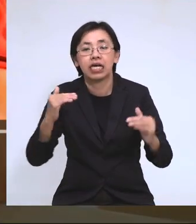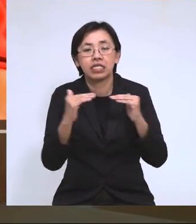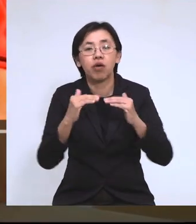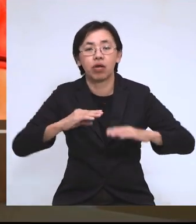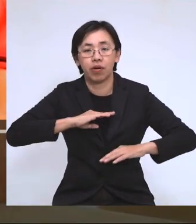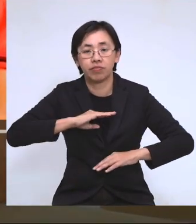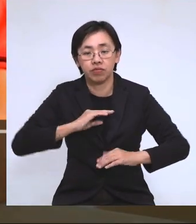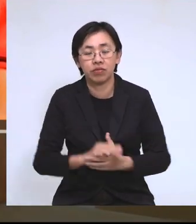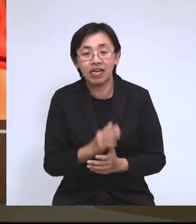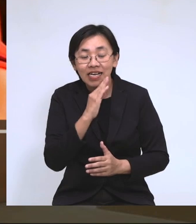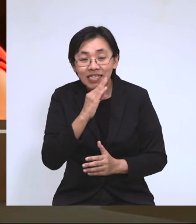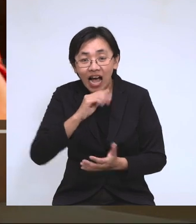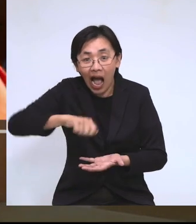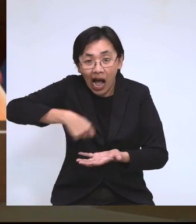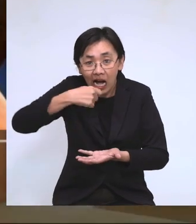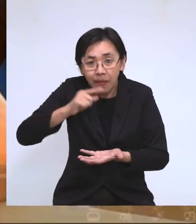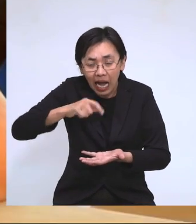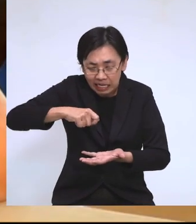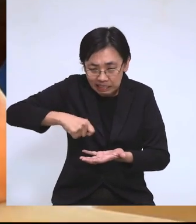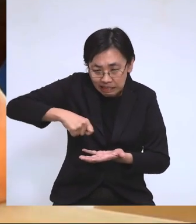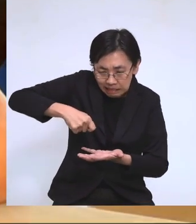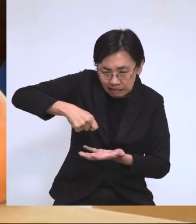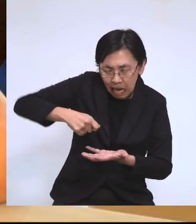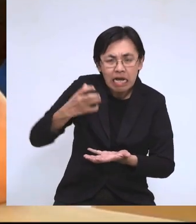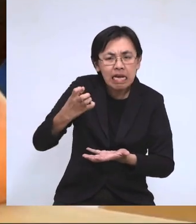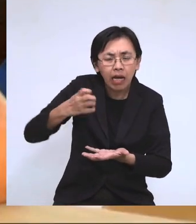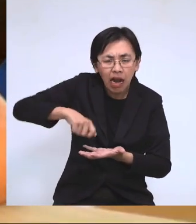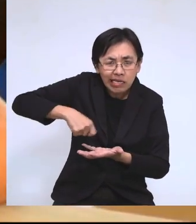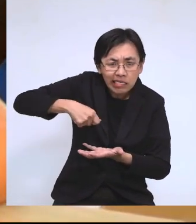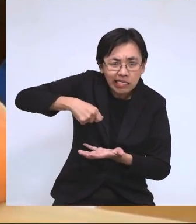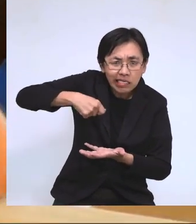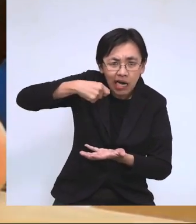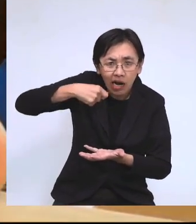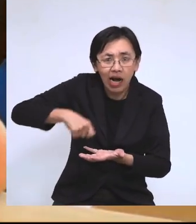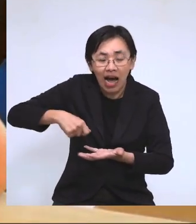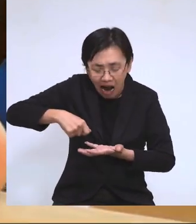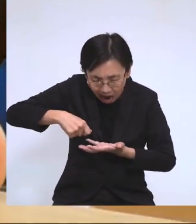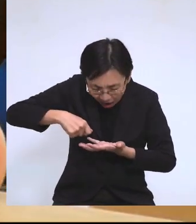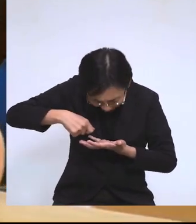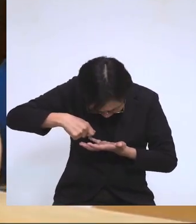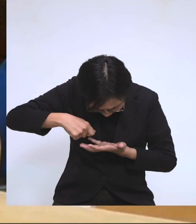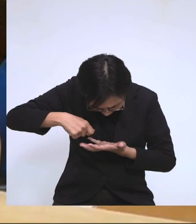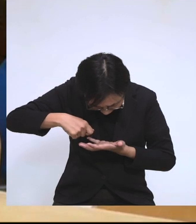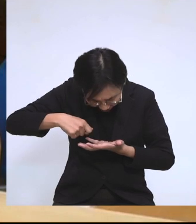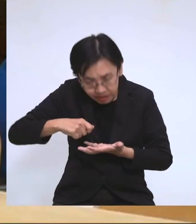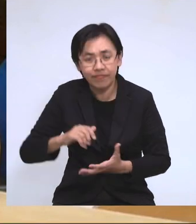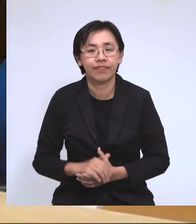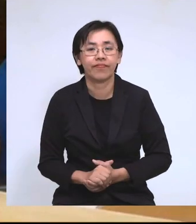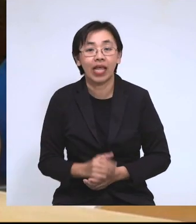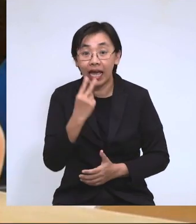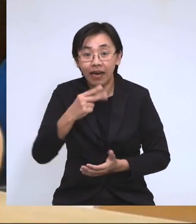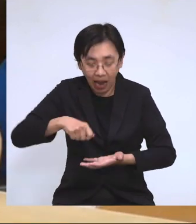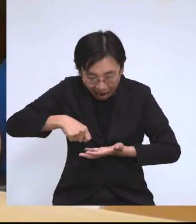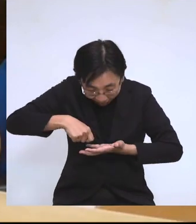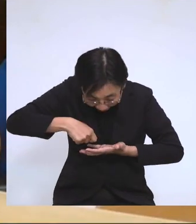ที่ระดับความสูงและเวลามอสจับช้อนเราจะเห็นว่ามอสมีอาการเกร็งค่อนข้างเยอะแล้วมอสจะเอาหน้าลงไป